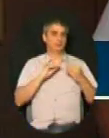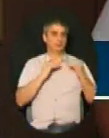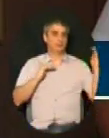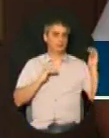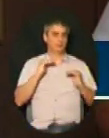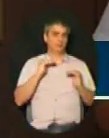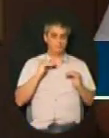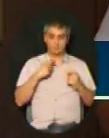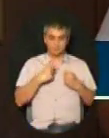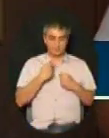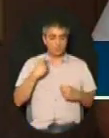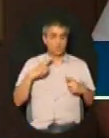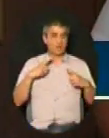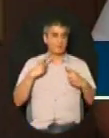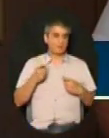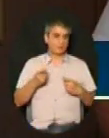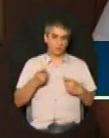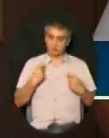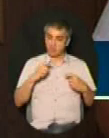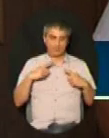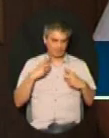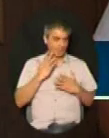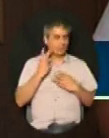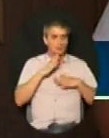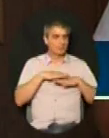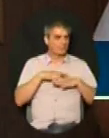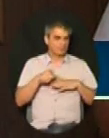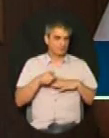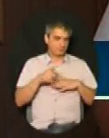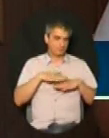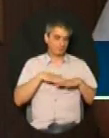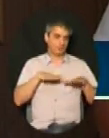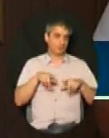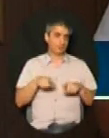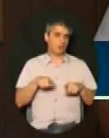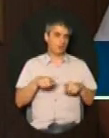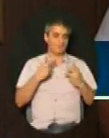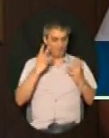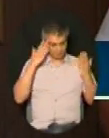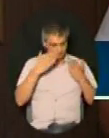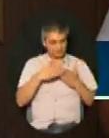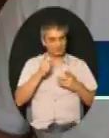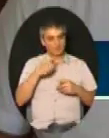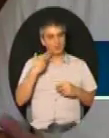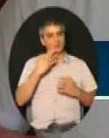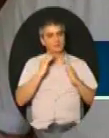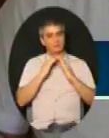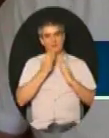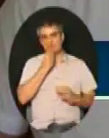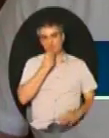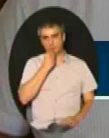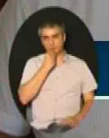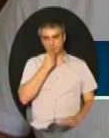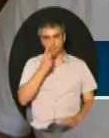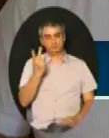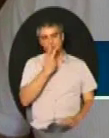פערים. לגבי יוקר מחיה, יוקר מחיה עיקר התפקיד, זה תפקיד הממשלה, ועיקר ההתמקדות צריכה להיות בדיור ובמזון.